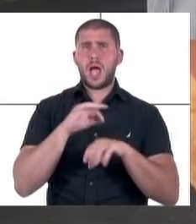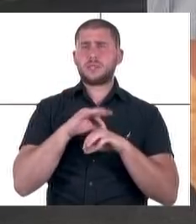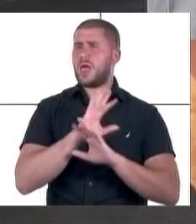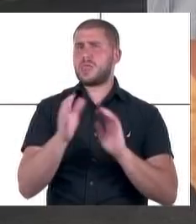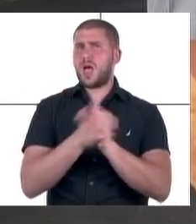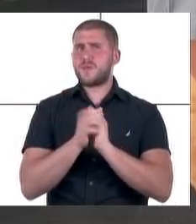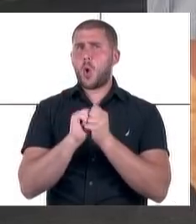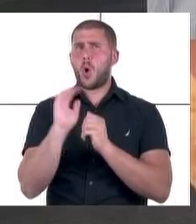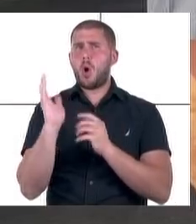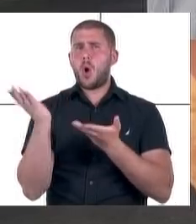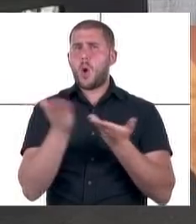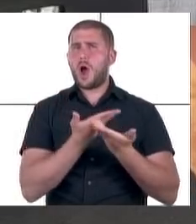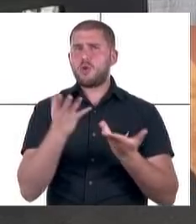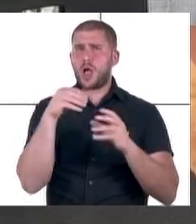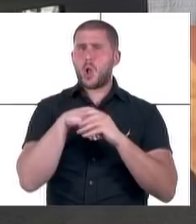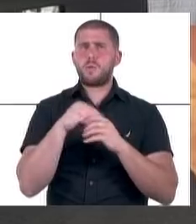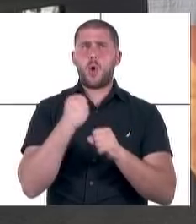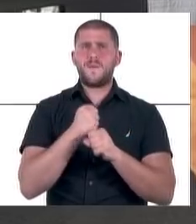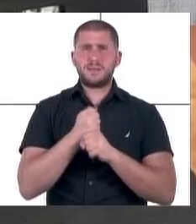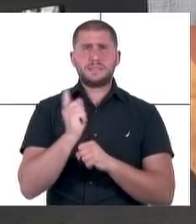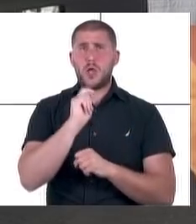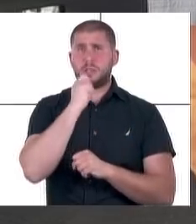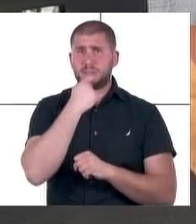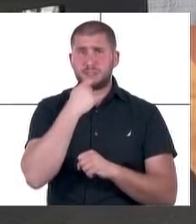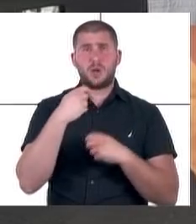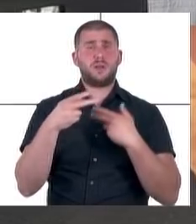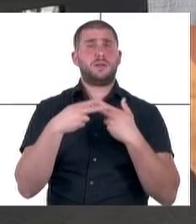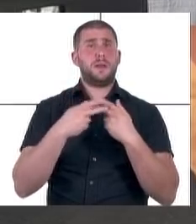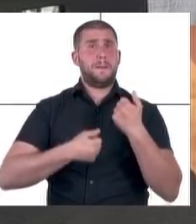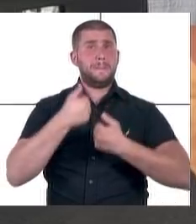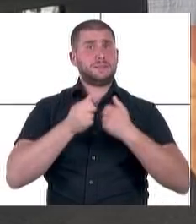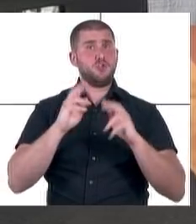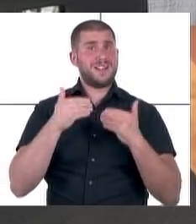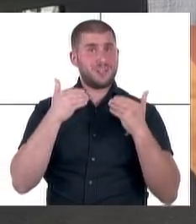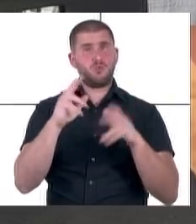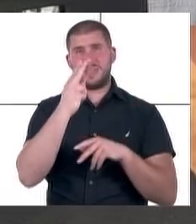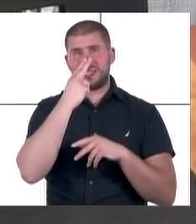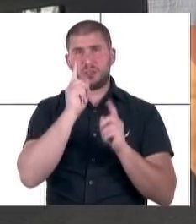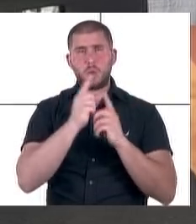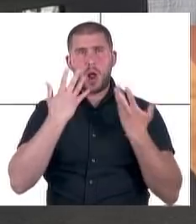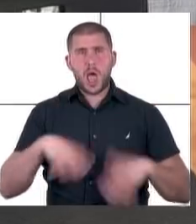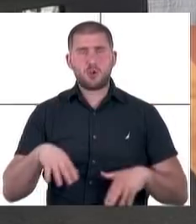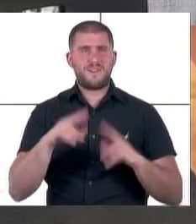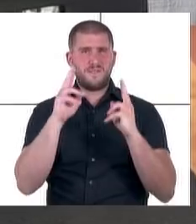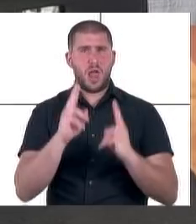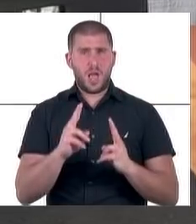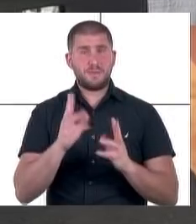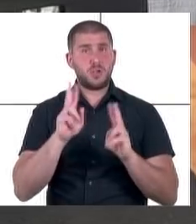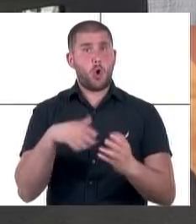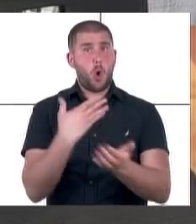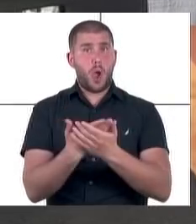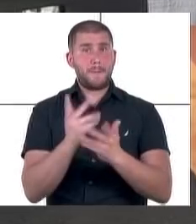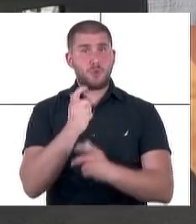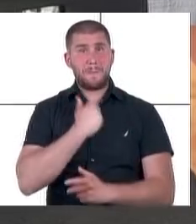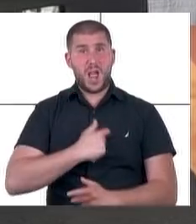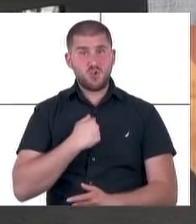או אורח שאינו כלול בעובדי הרשות. זה לא סוד שעם התקרבות למכרזים שיש בהם קידומים, יש ניסיונות להכשיל ולעכב. אם יש הוכחה למה